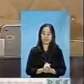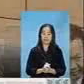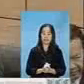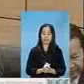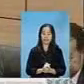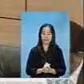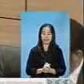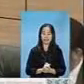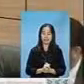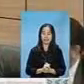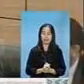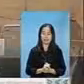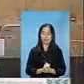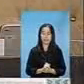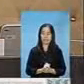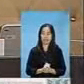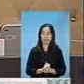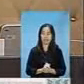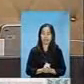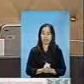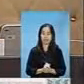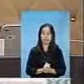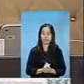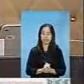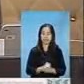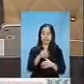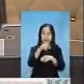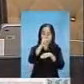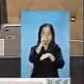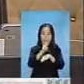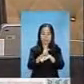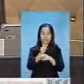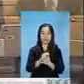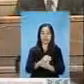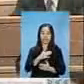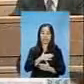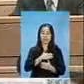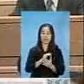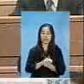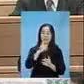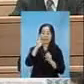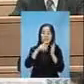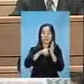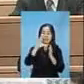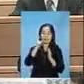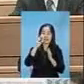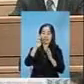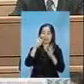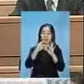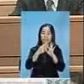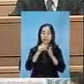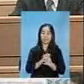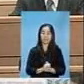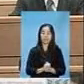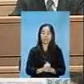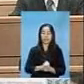เชิญวัชระเชิญฮะ ท่านประธานที่เคารพกระผมนายวัชระเพชรทองสมาชิกสภ